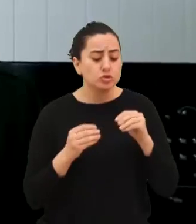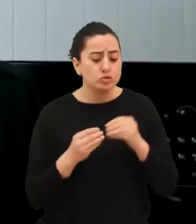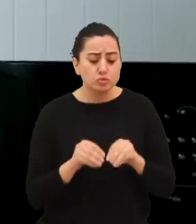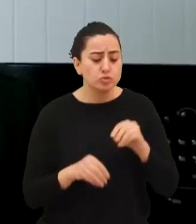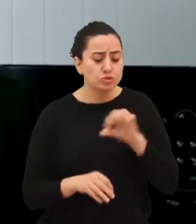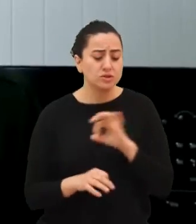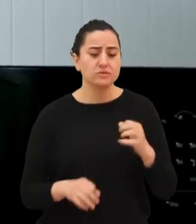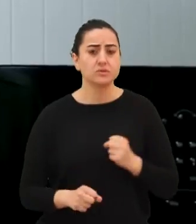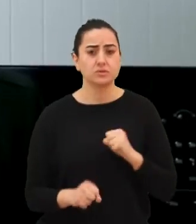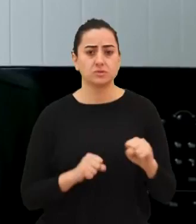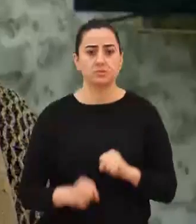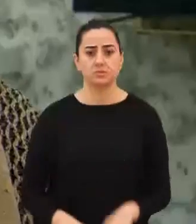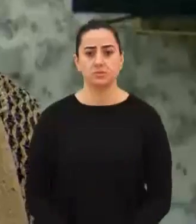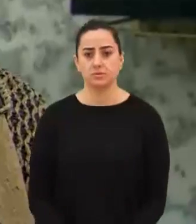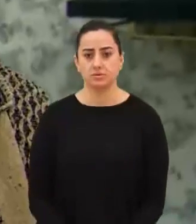oluyor.